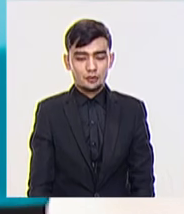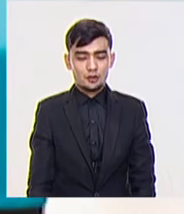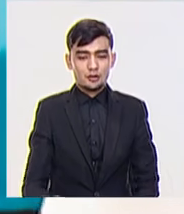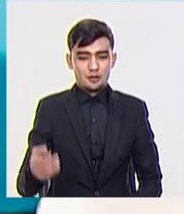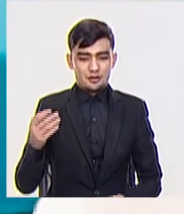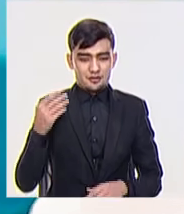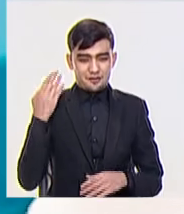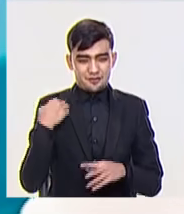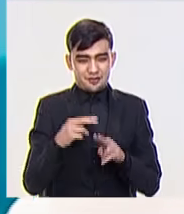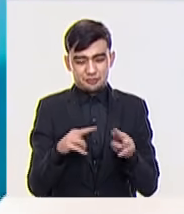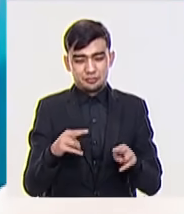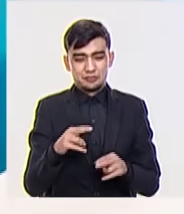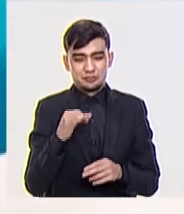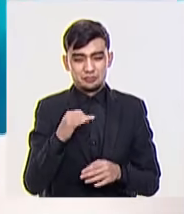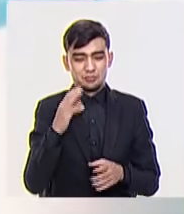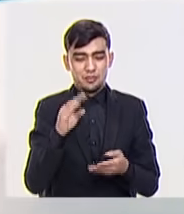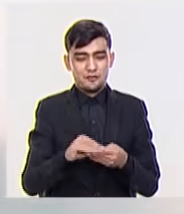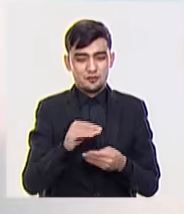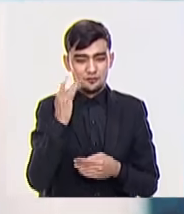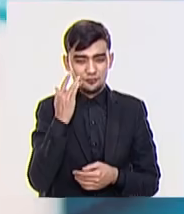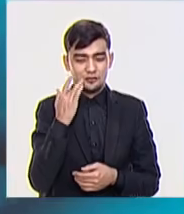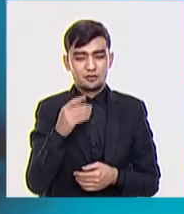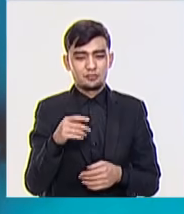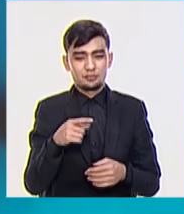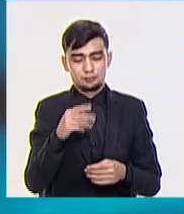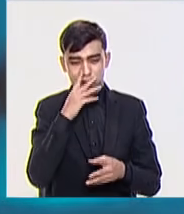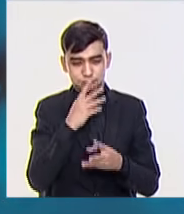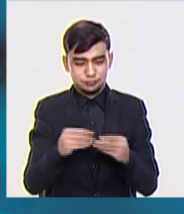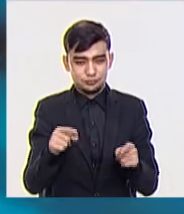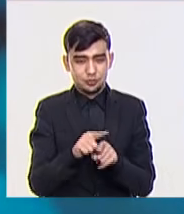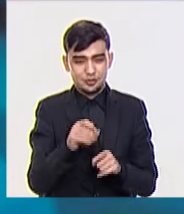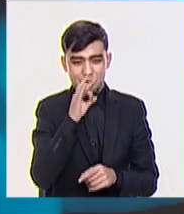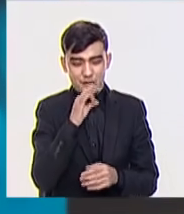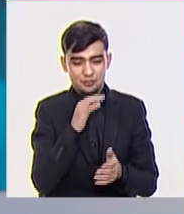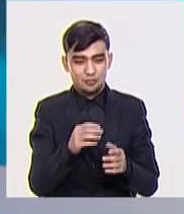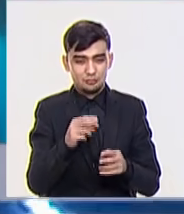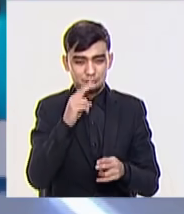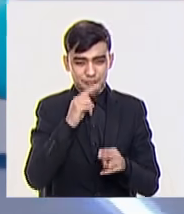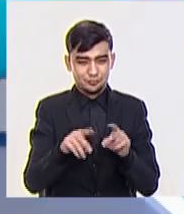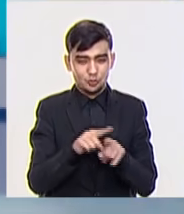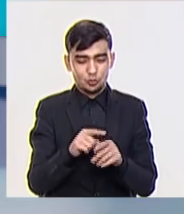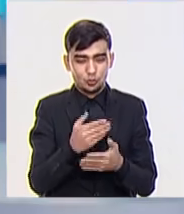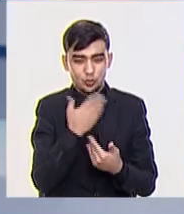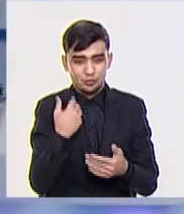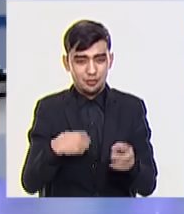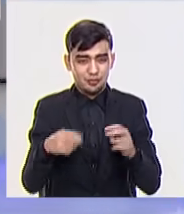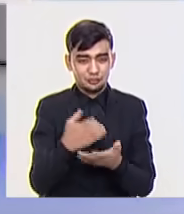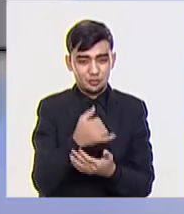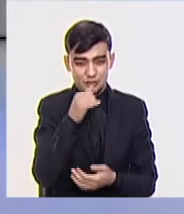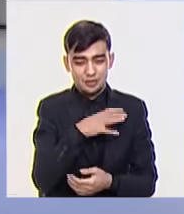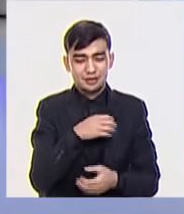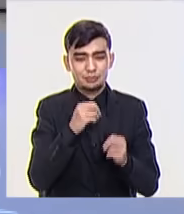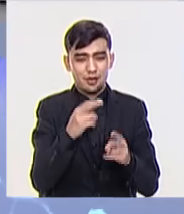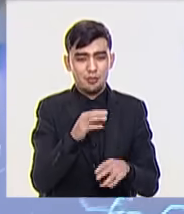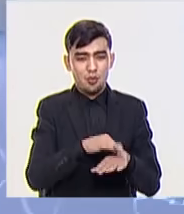Баяғы жартас, сол жартас. Жылда қаңтар айында жоқ болып кететін дәрілер биылда жоқ. Еліміздің әр өңірінде арна есепте тұрған